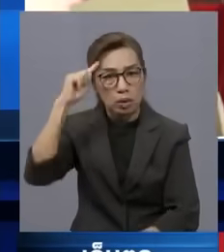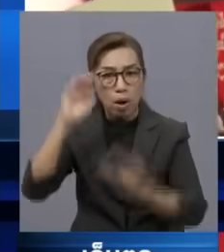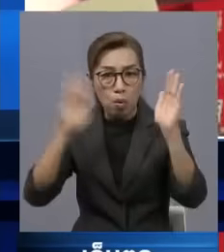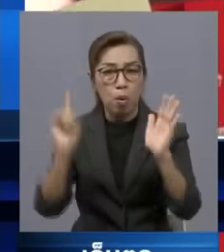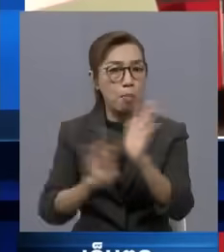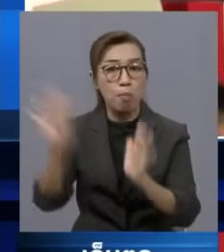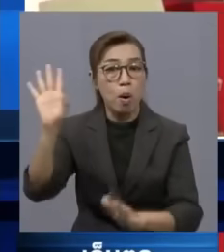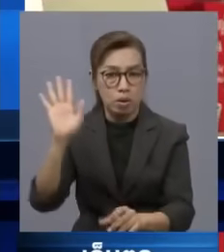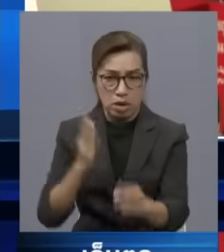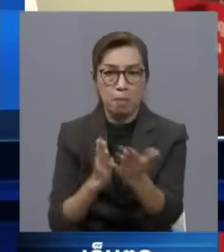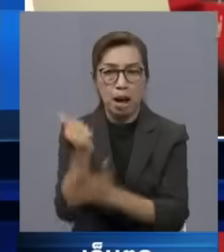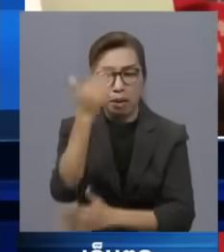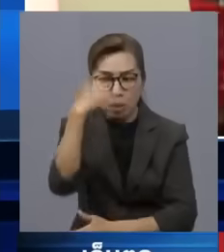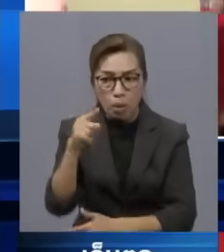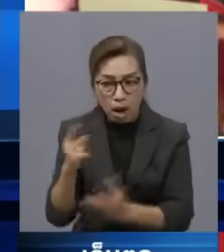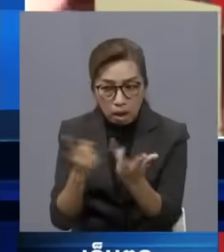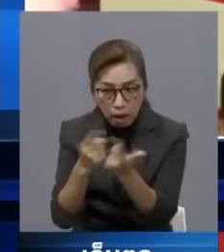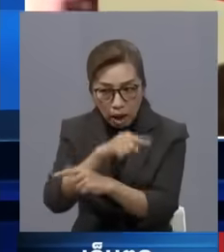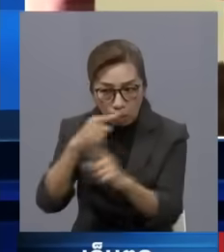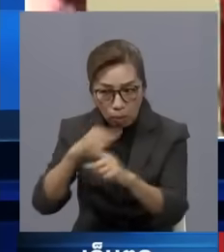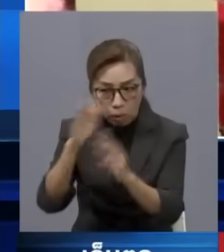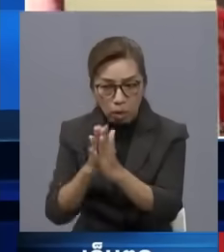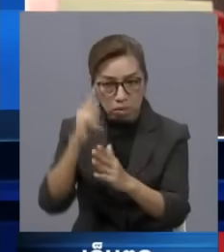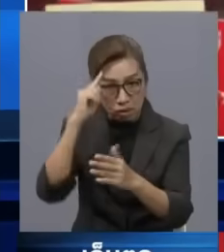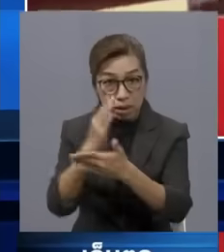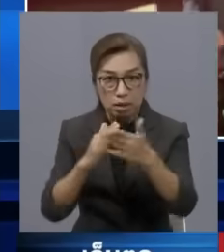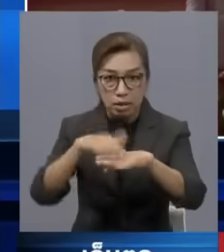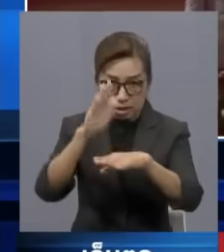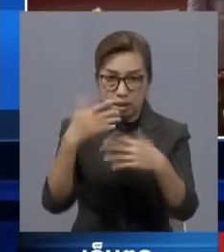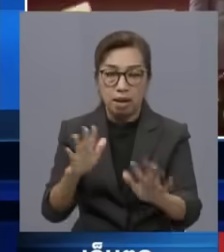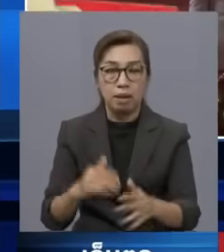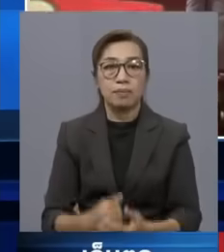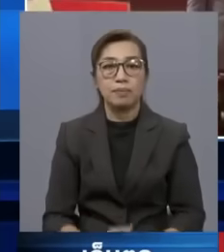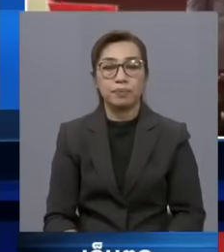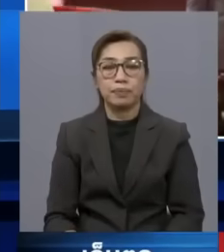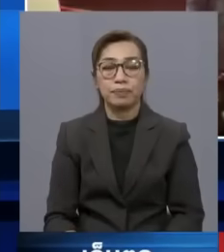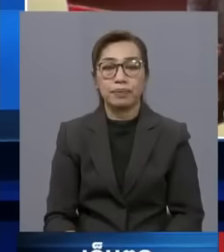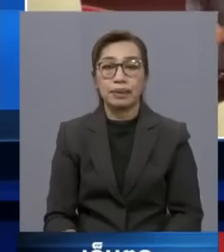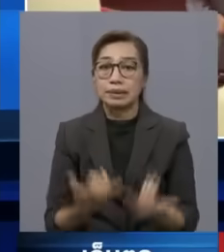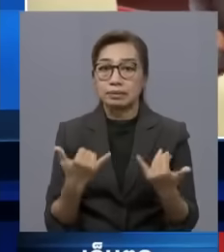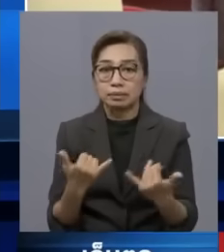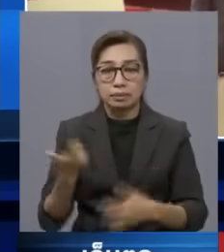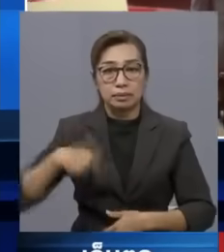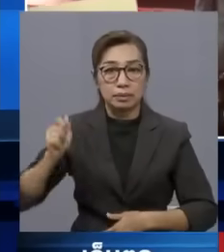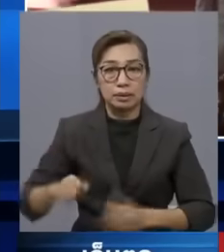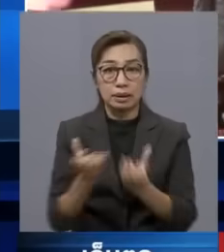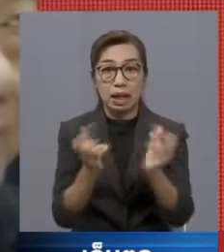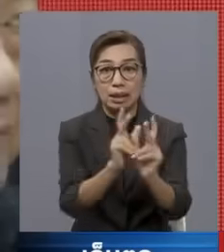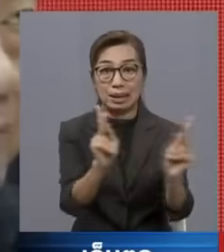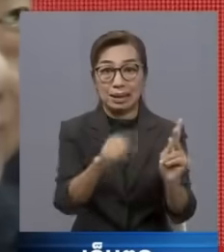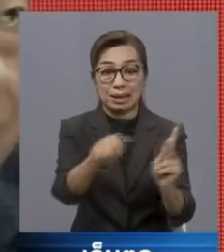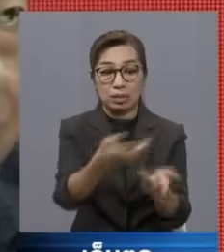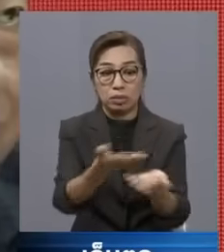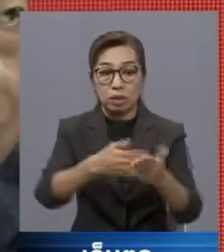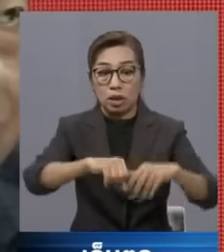ผ่านเพราะว่ารวมเสียงได้เกินกึ่งนึงจากทั้งสสแล้วก็สวแล้วนะครับคราวนี้สิ่งที่ศาลรัฐธรรมนูญมีมติออกมา